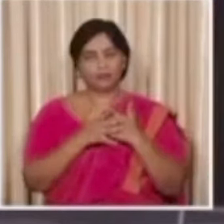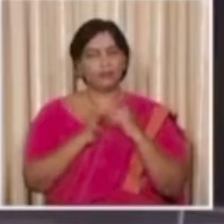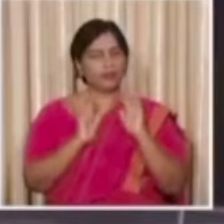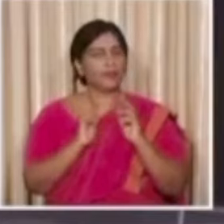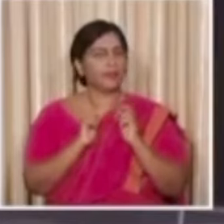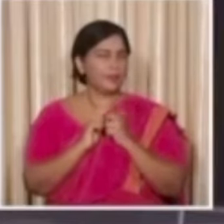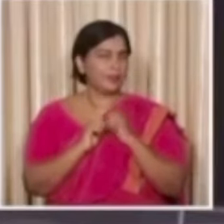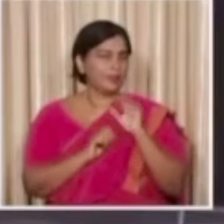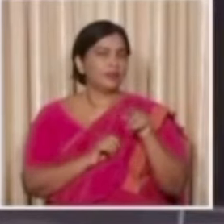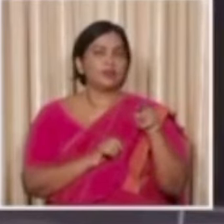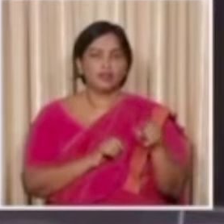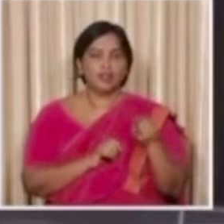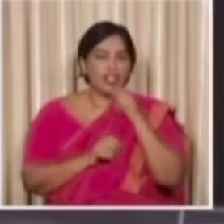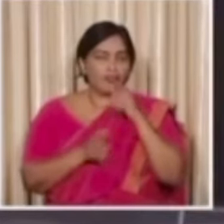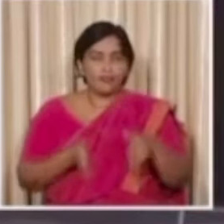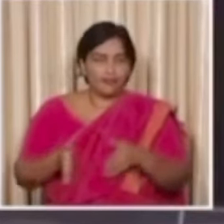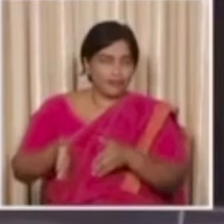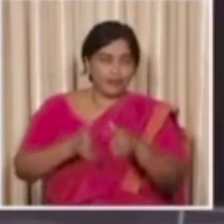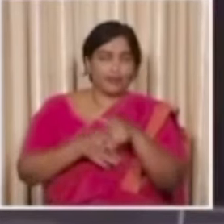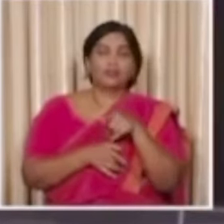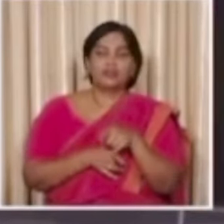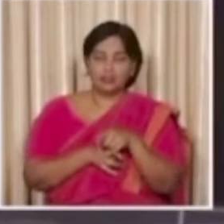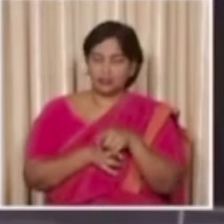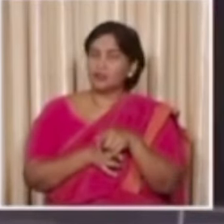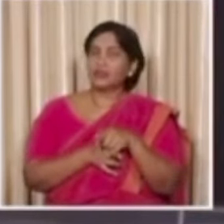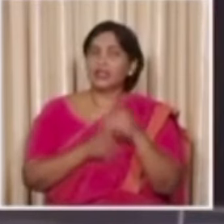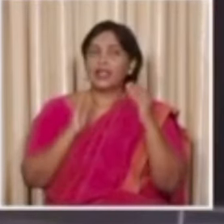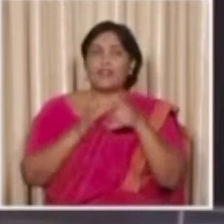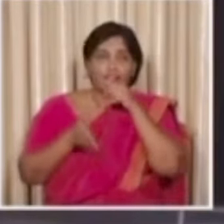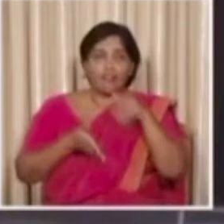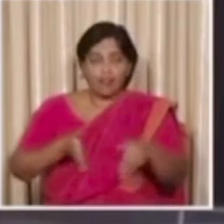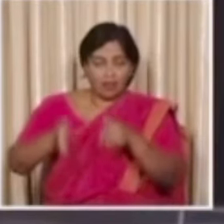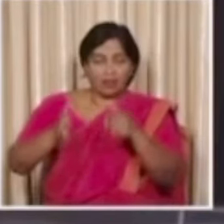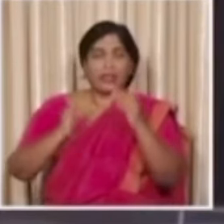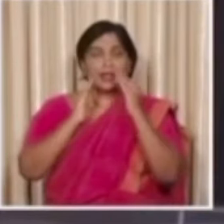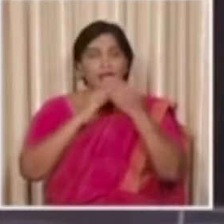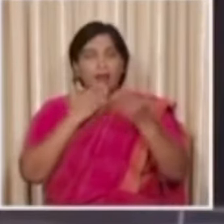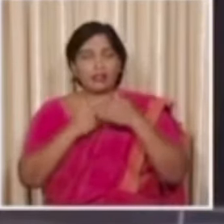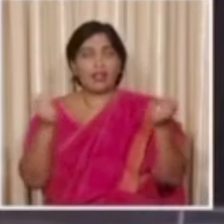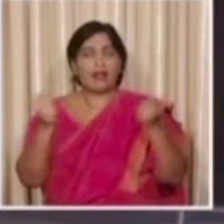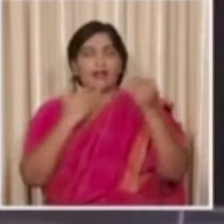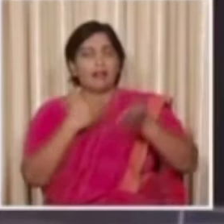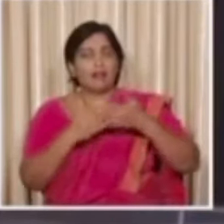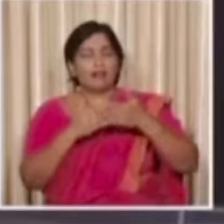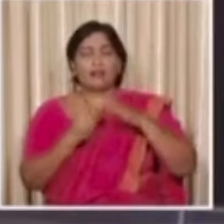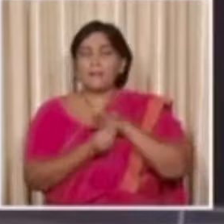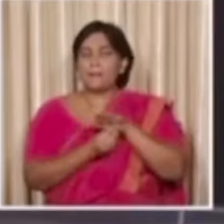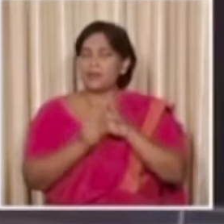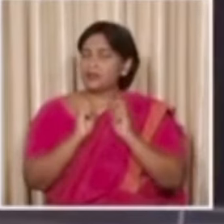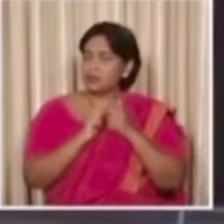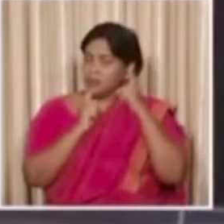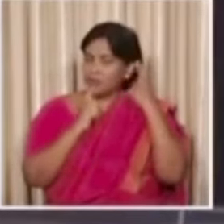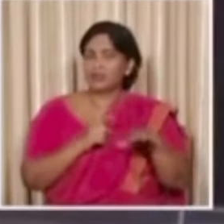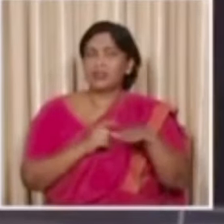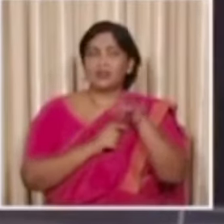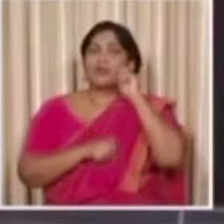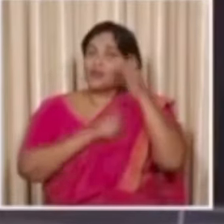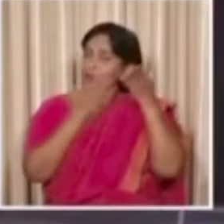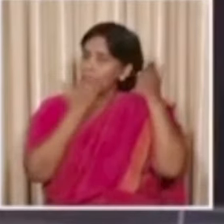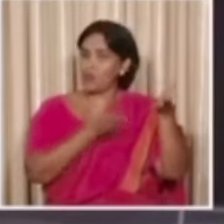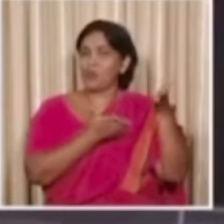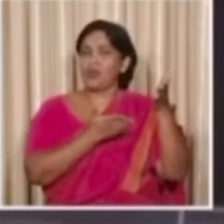මන්තුමා මේ කානෝ දිගේම මේකේ තමයි මේ ගෙවල් හදාගෙන කඩ හදාගෙන ඔක්කොම මේ පරිසරයේ හානිය කළ තියෙන මේ ප්‍රදේශයේ